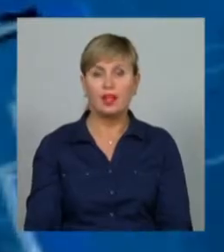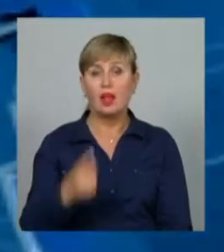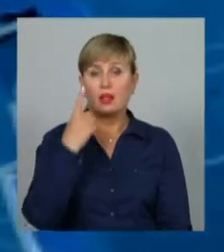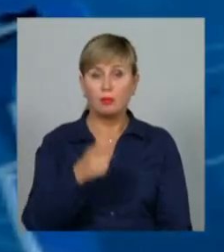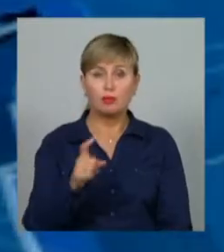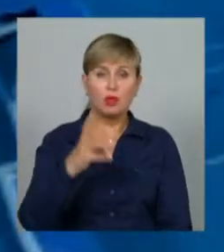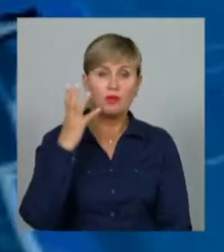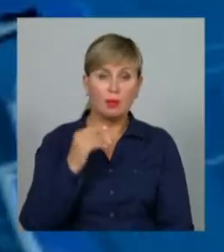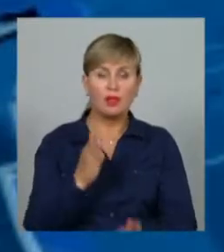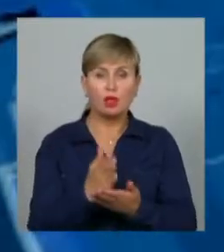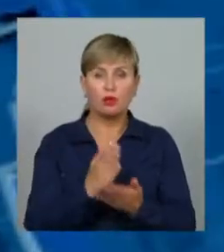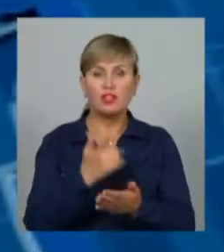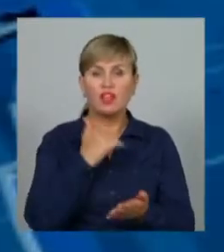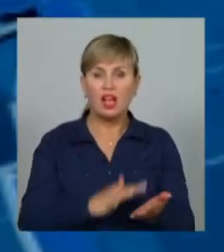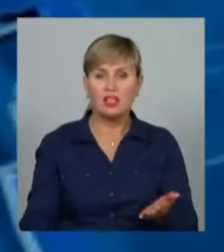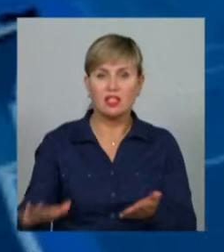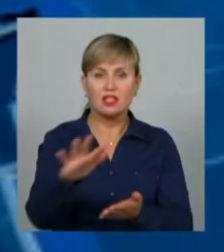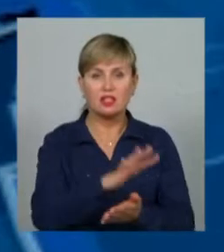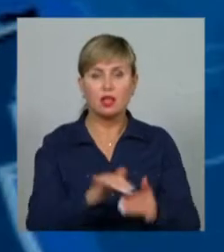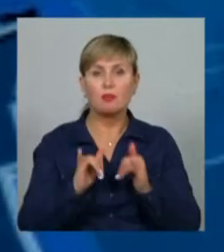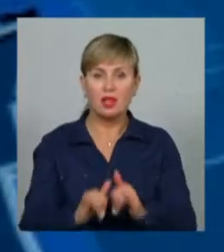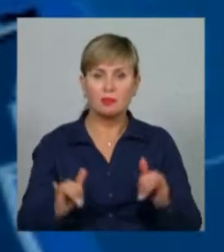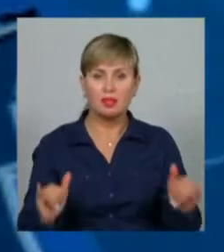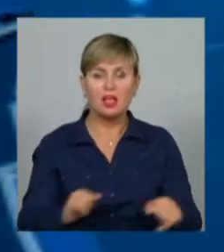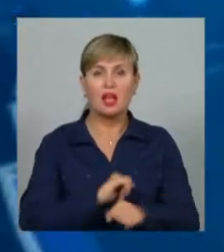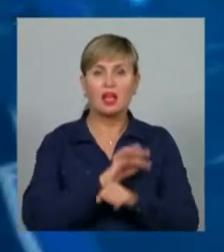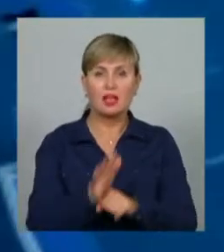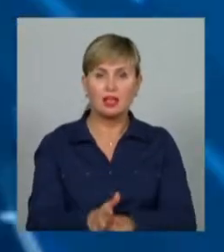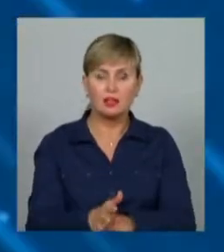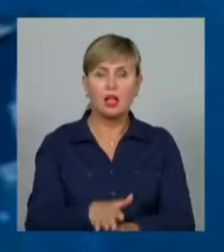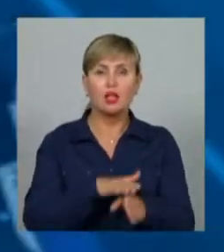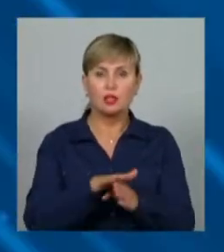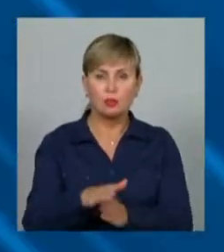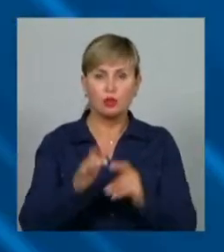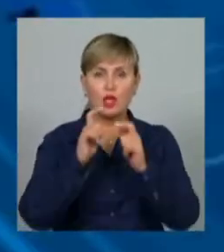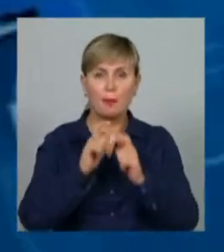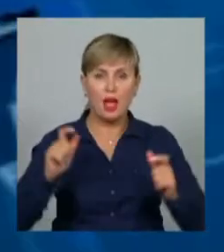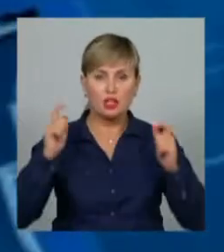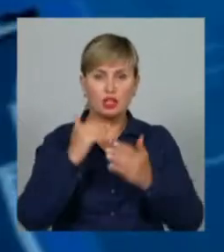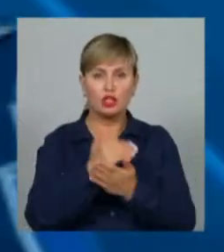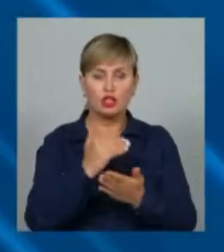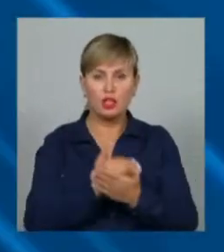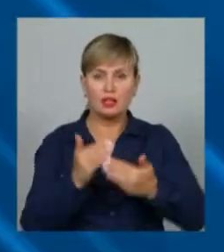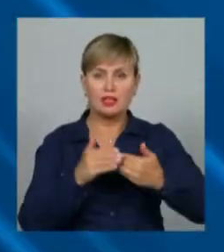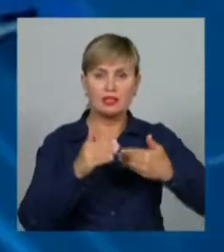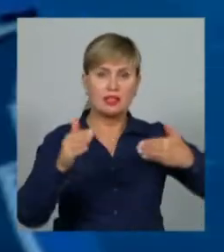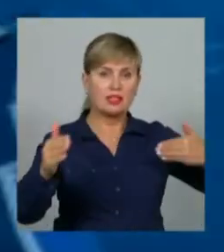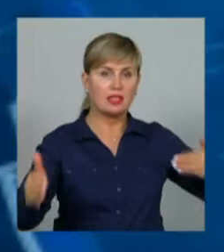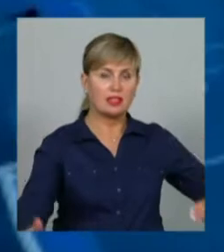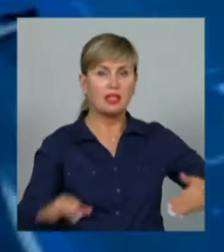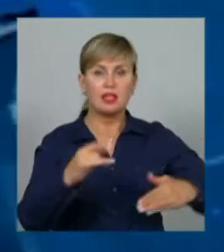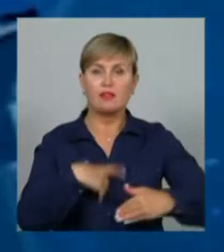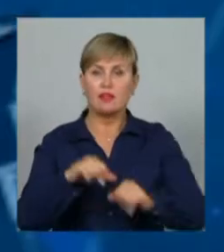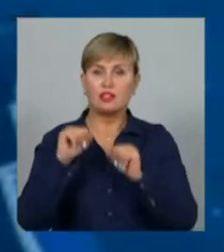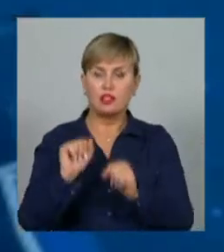Напоминаем, что Алматы находится в красной зоне по темпам распространения коронавируса. Соблюдайте масочный режим, социальное дистанцирование и